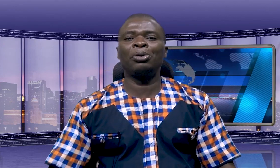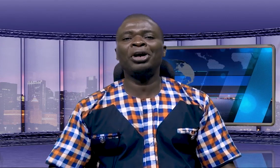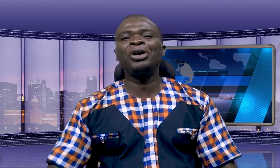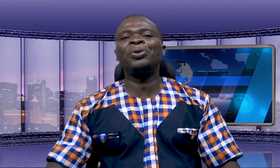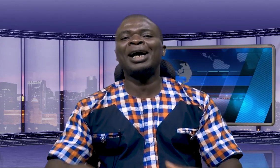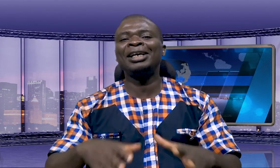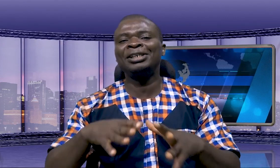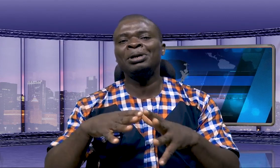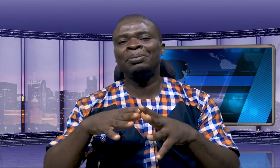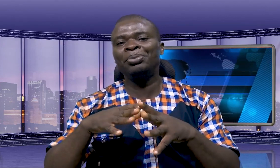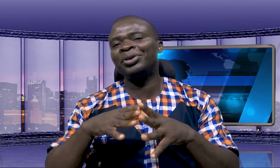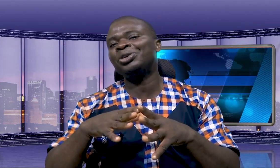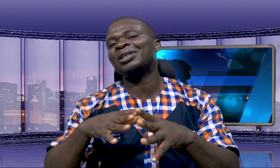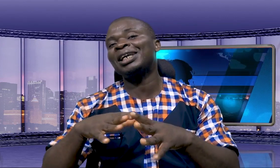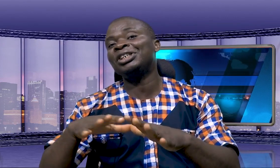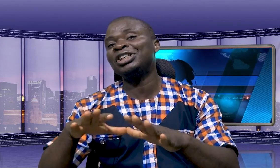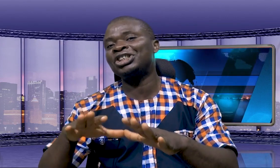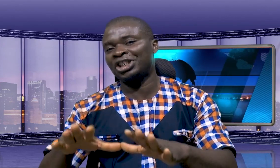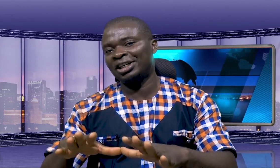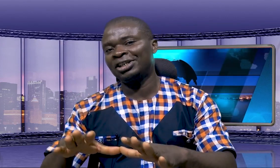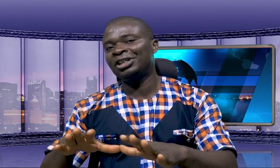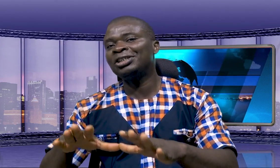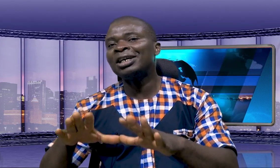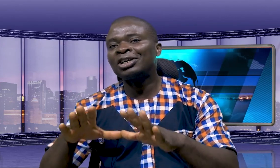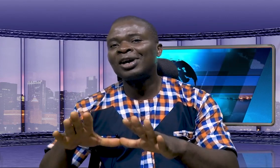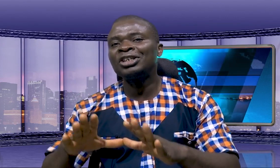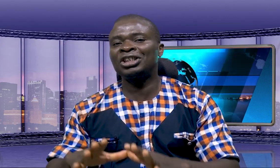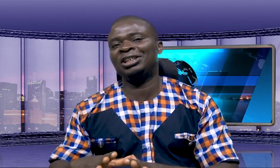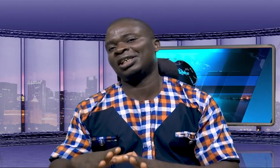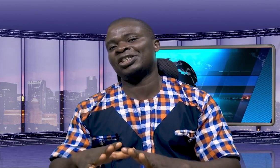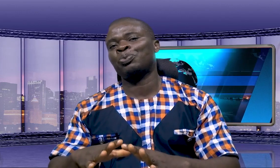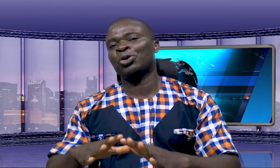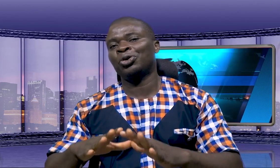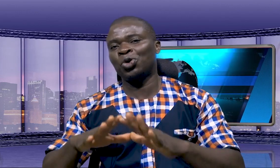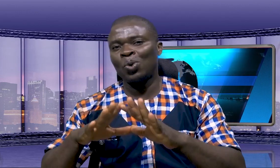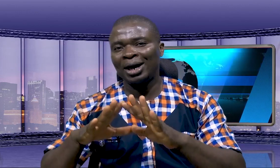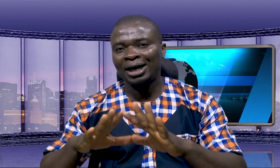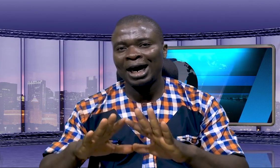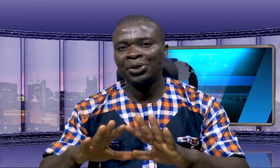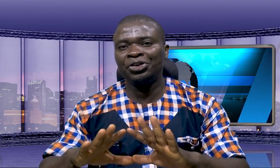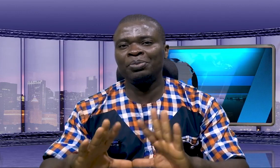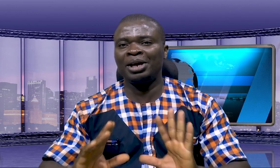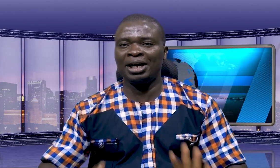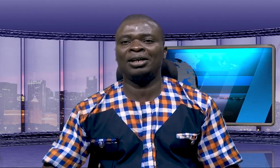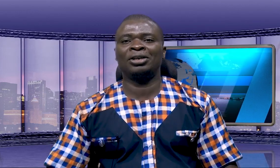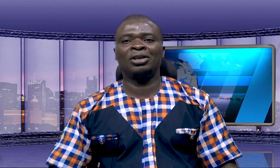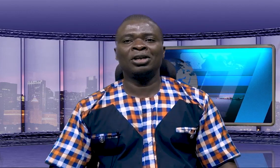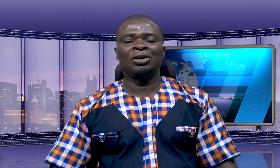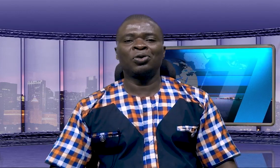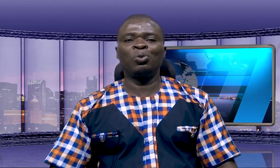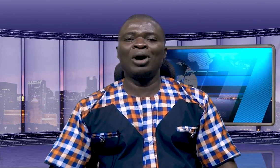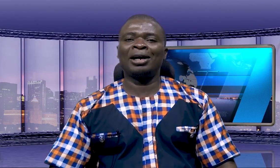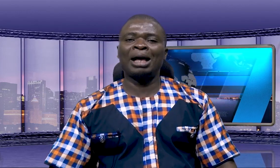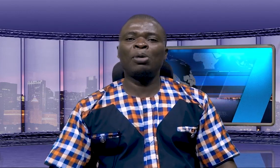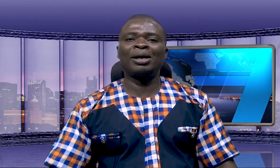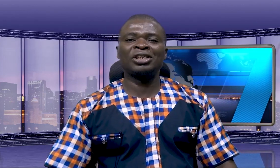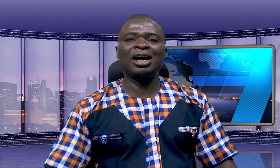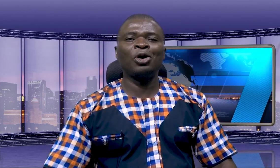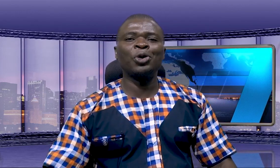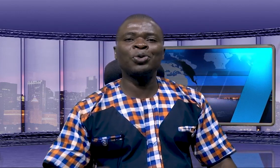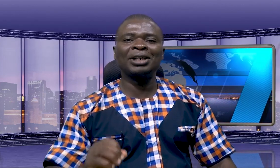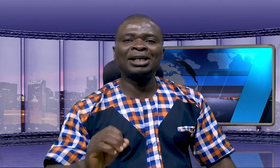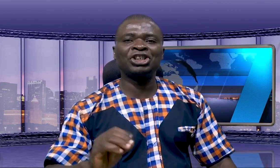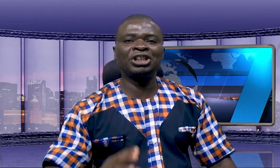Chineke bụ ịhụ na anyị biri ndụ nke dị iche nye Kraịst Jizọs n'ụwa nke anyị nọ n'ime ya. Ugbu a ka anyị